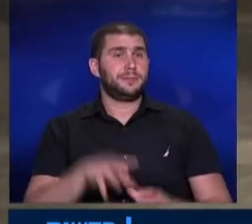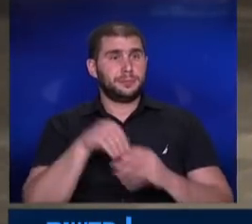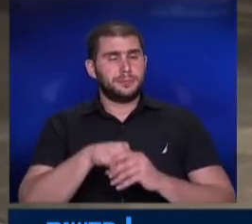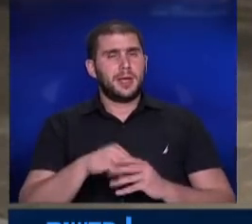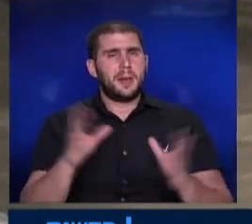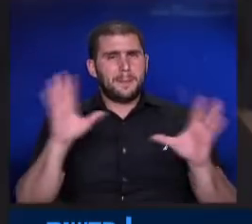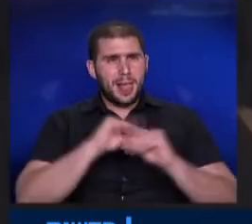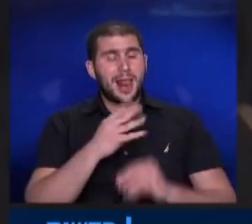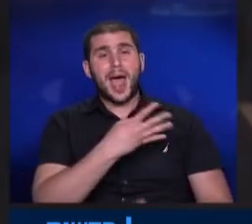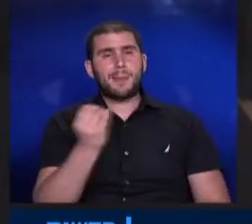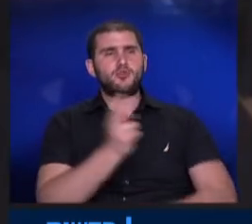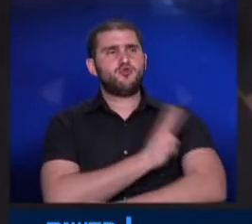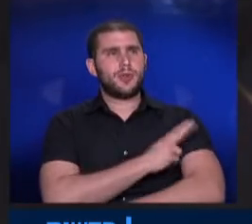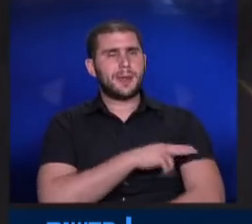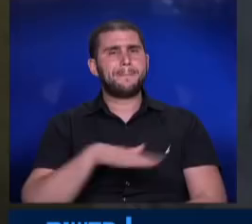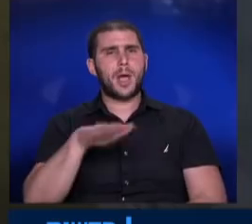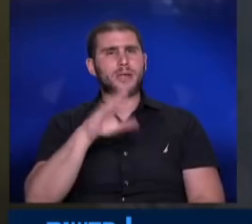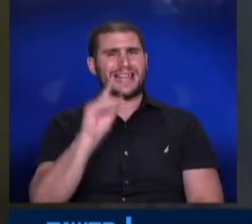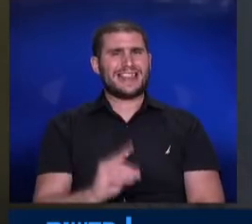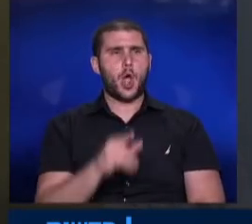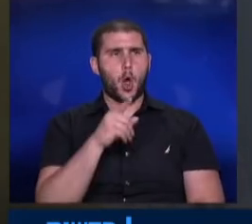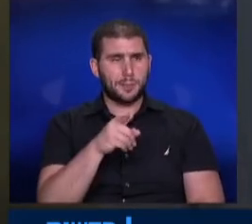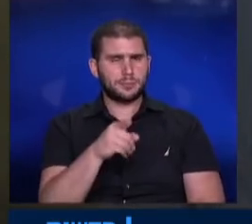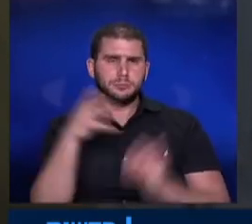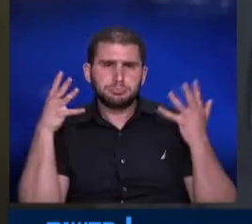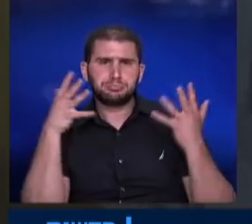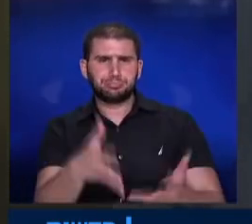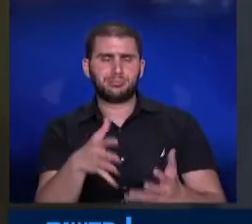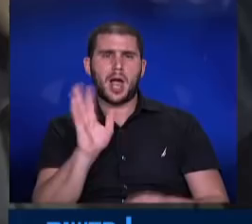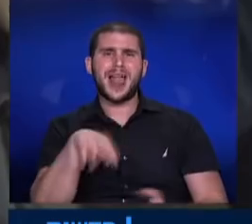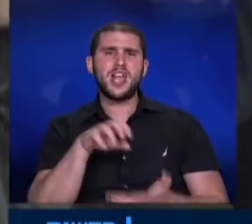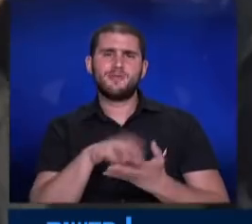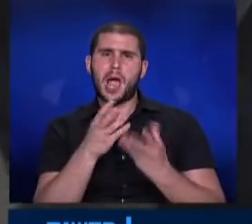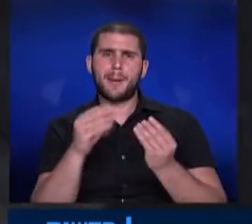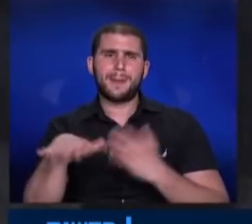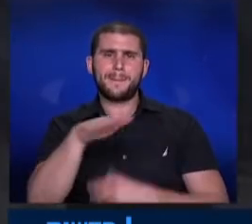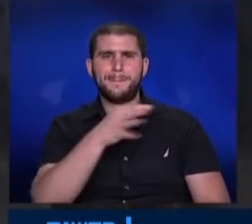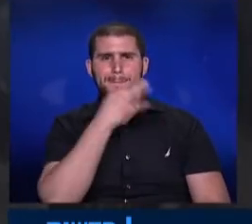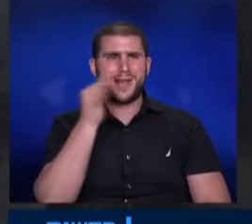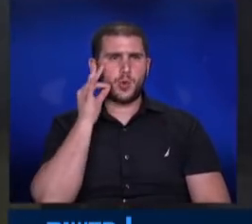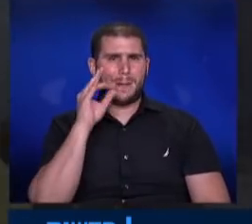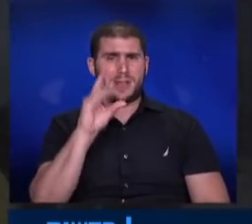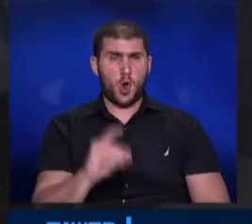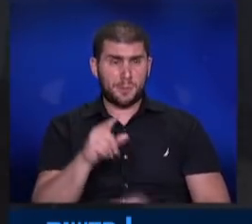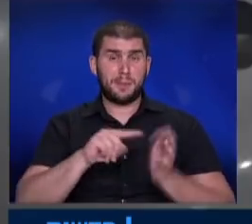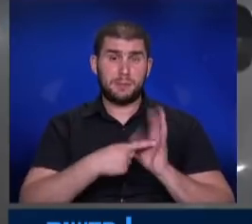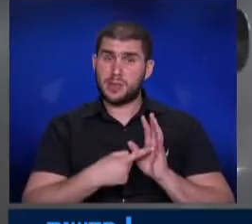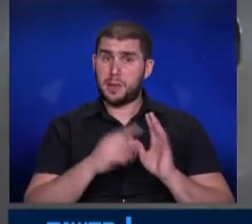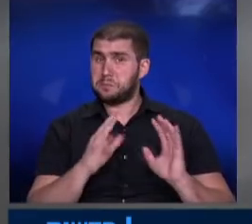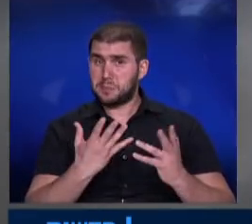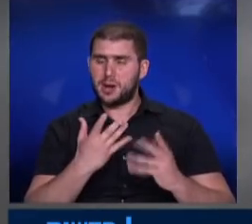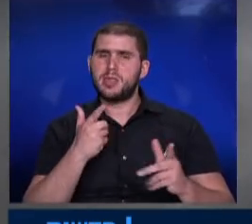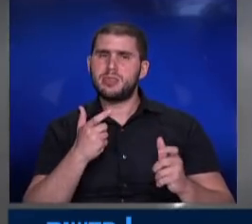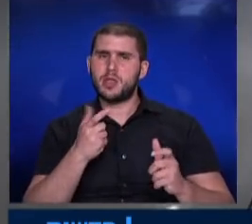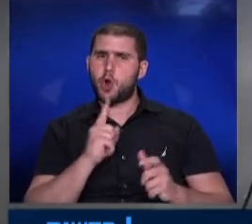בוקר ל-400 השוטרים מהמחוז הדרומי שפשטו יחד על יישובים רבים בפזורה הבדואית. המטרה המרכזית, נשק